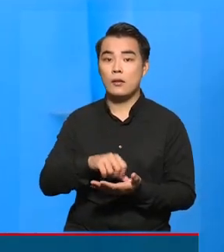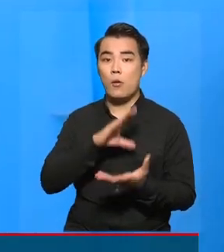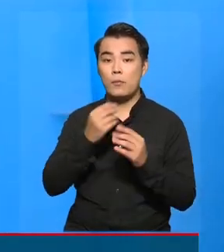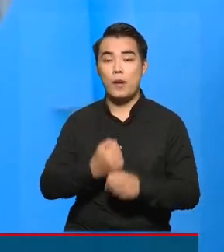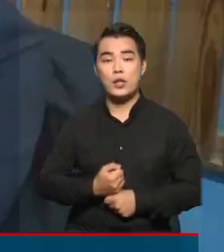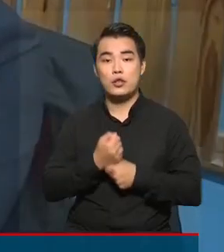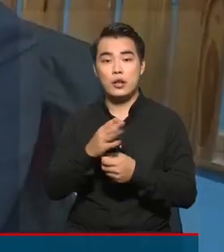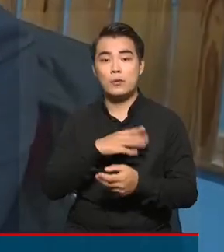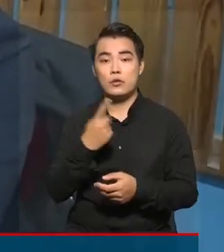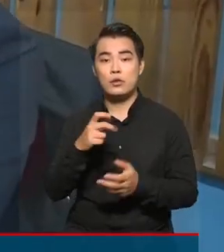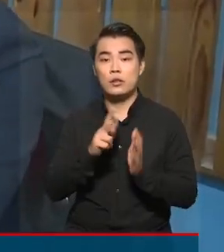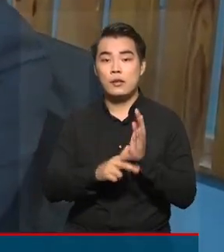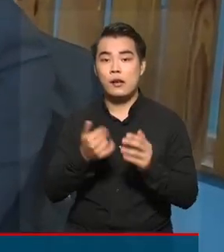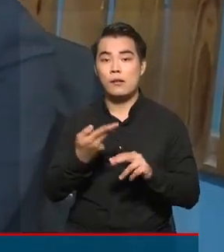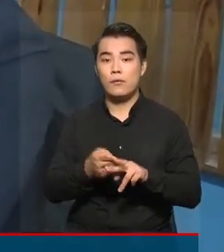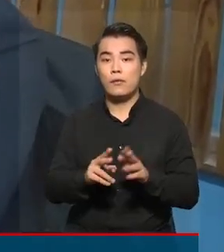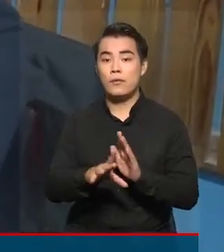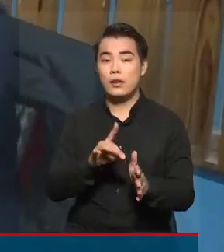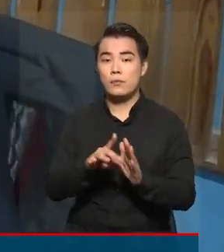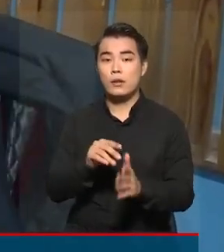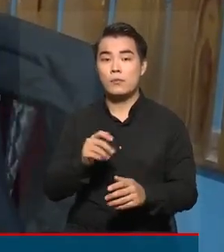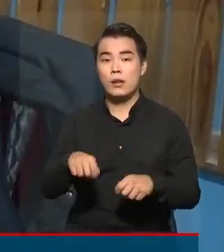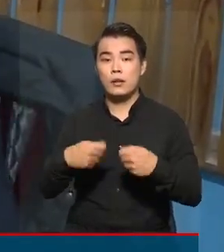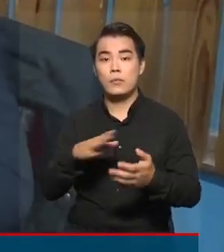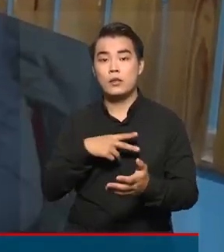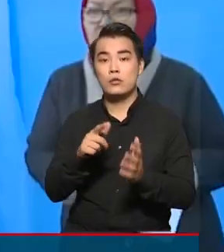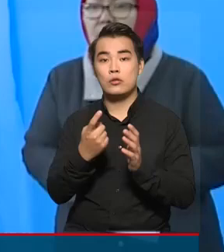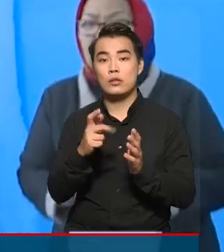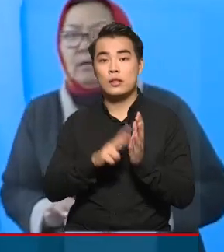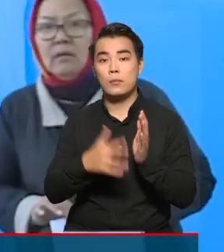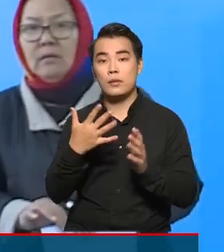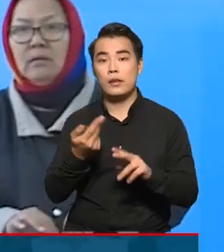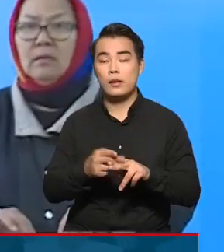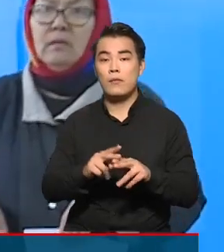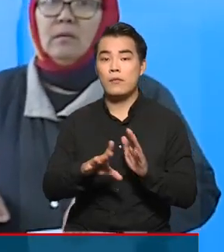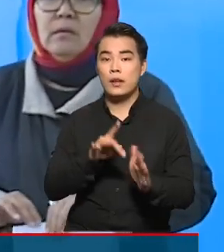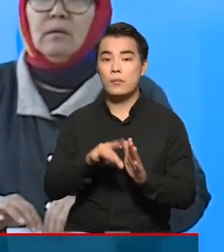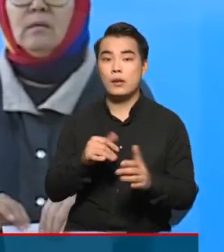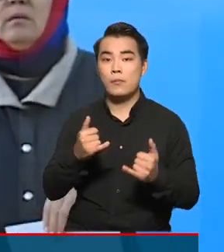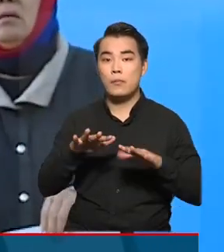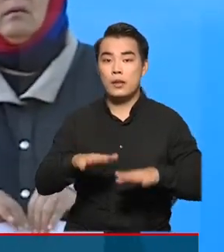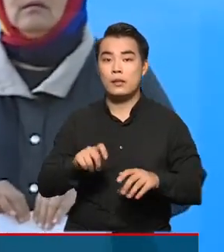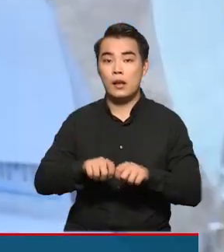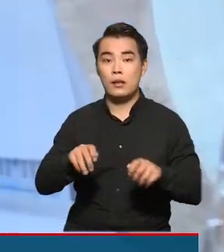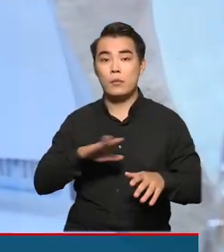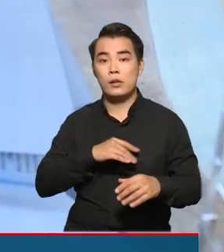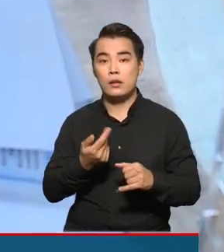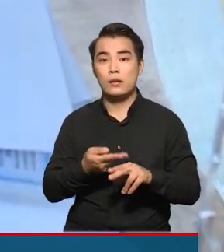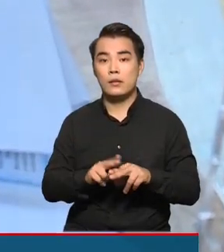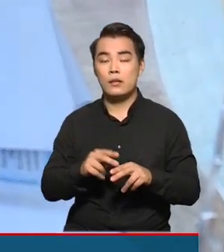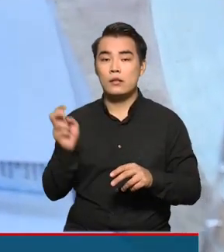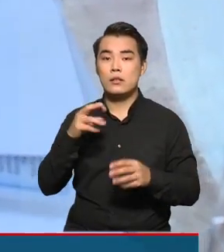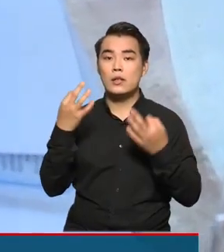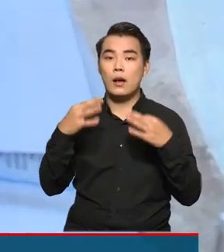Жалпы 180000-ден аса тұрғын дауыс беру құқығына ие болды. 185 сайлау учаскесі жұмыс істеп, онда үкіметтік емес ұйымдардан келген